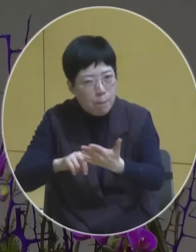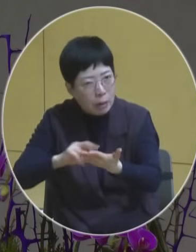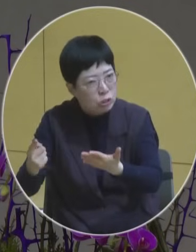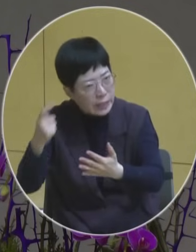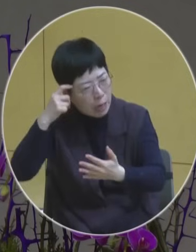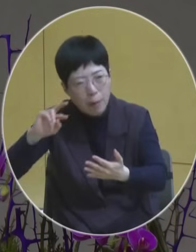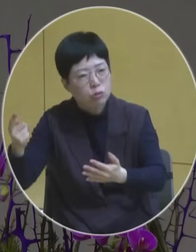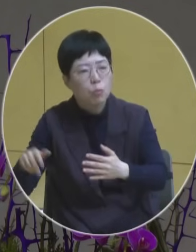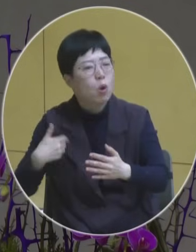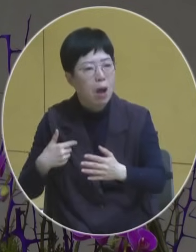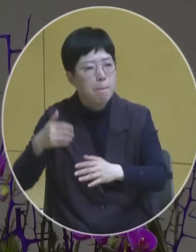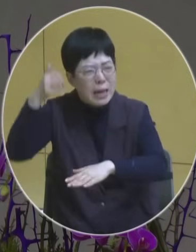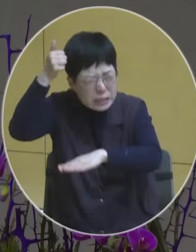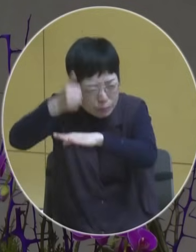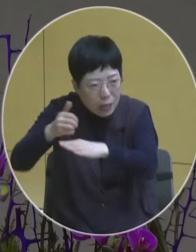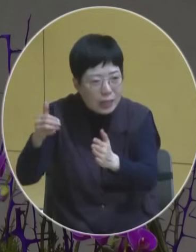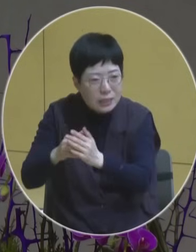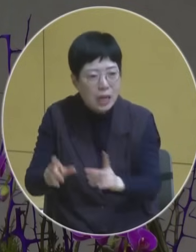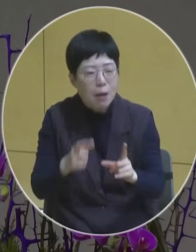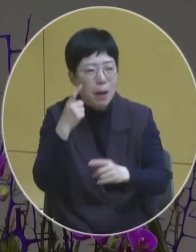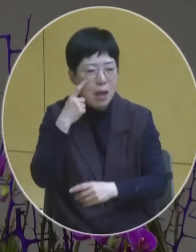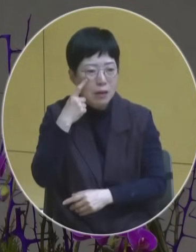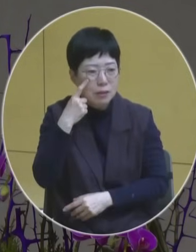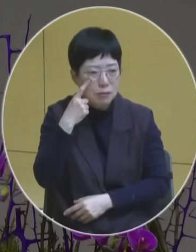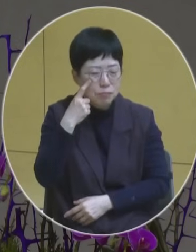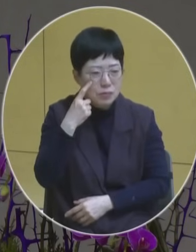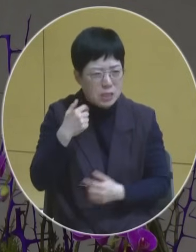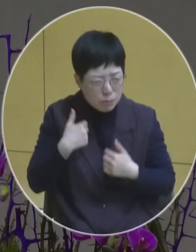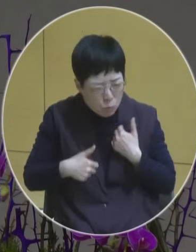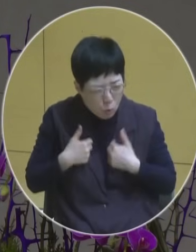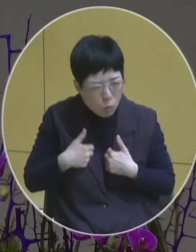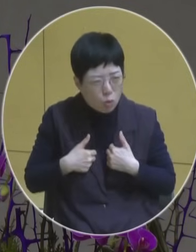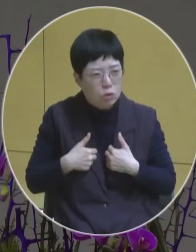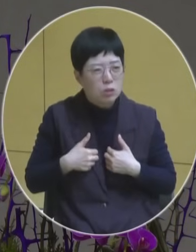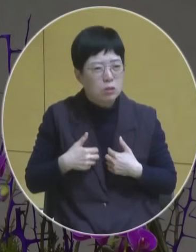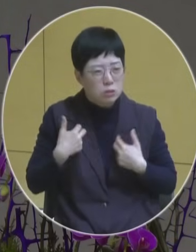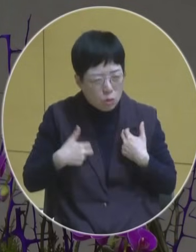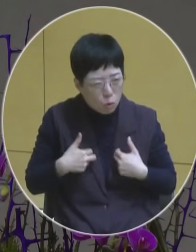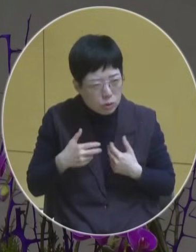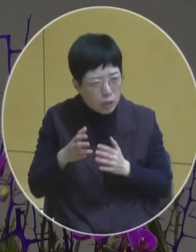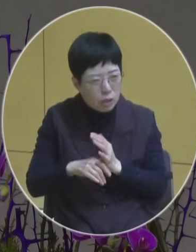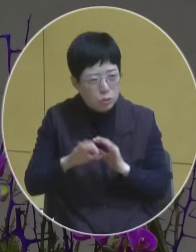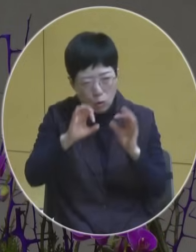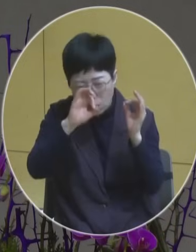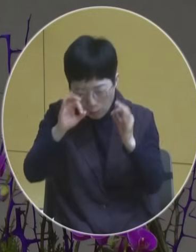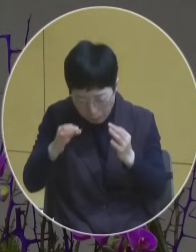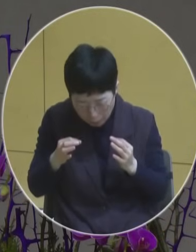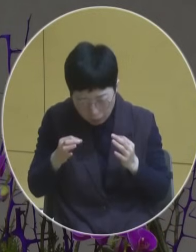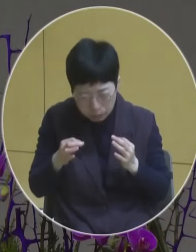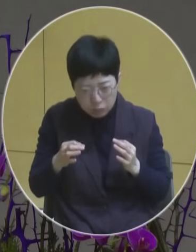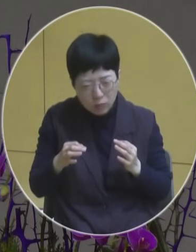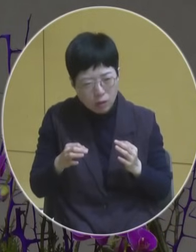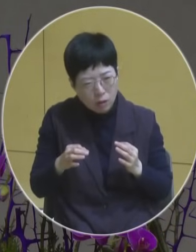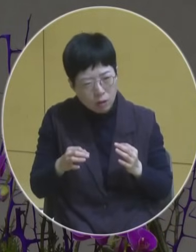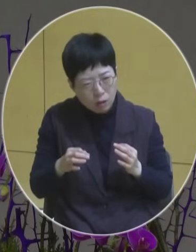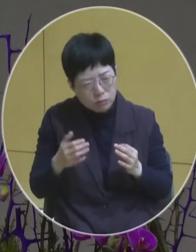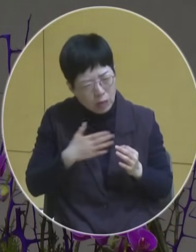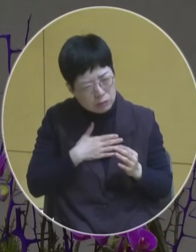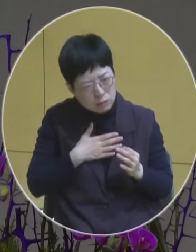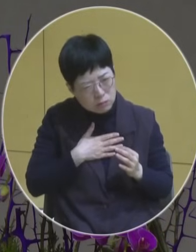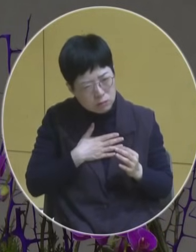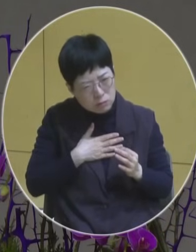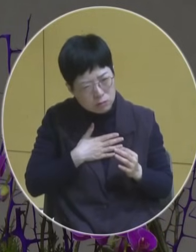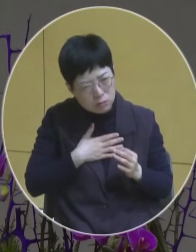여러분이 말하는 것, 행동하는 것, 이것 때문에 기분 나쁘고 이것 때문에 기쁘고 즐거운 것 생각할 때 여러분이 돌아보시면서 정말